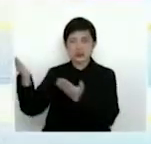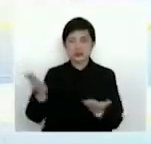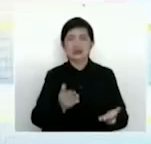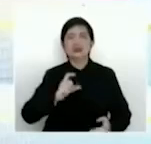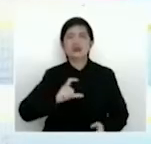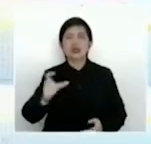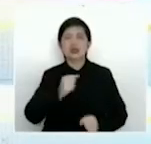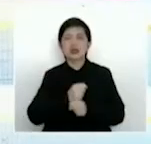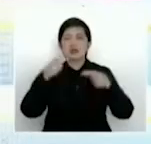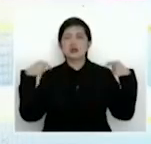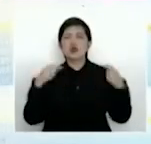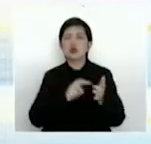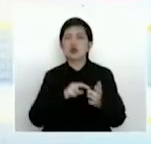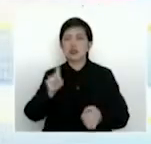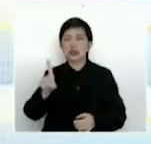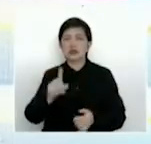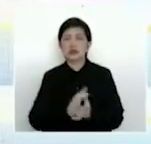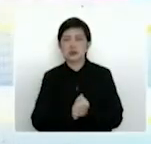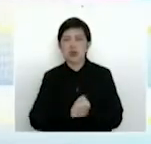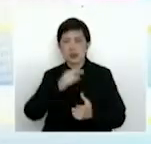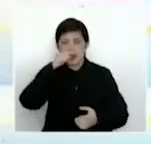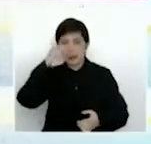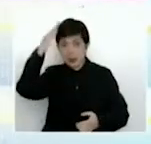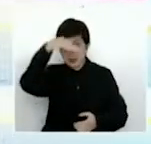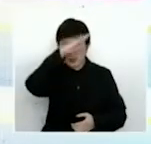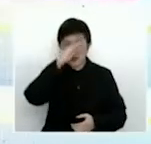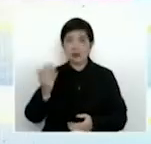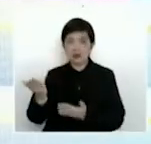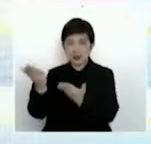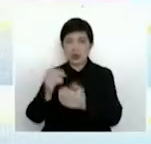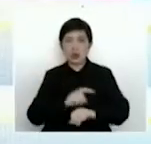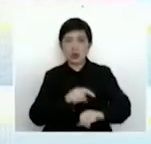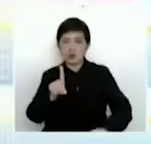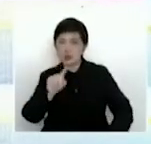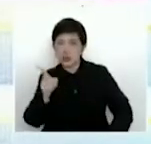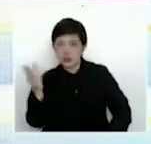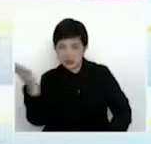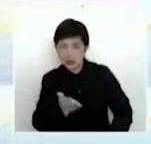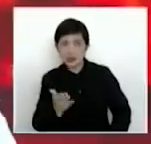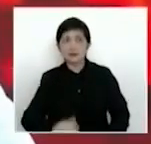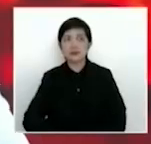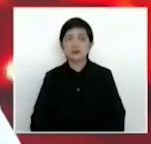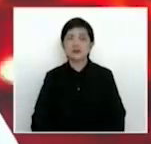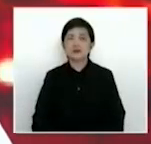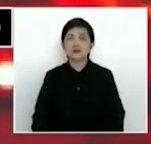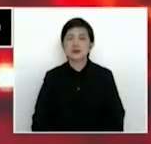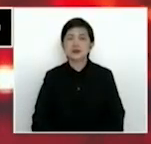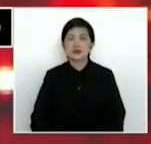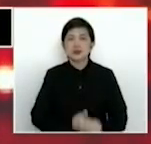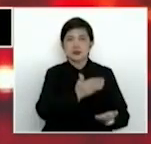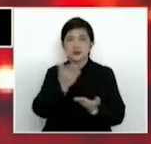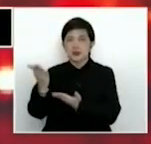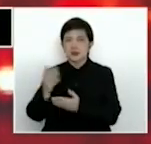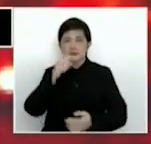calon gubernur nomor urut Bapak Kamil menanggapi jawaban dariagup nomor urut 3 waktunya 1 menit kami persilakan Bapak Ibu